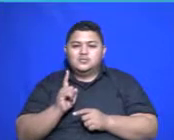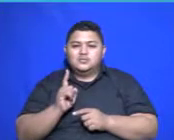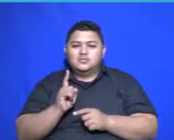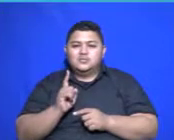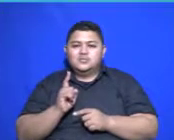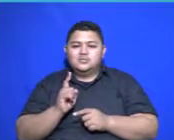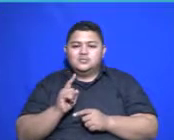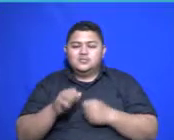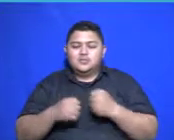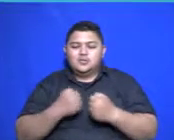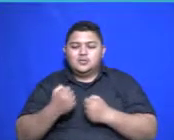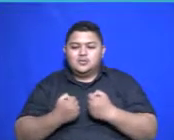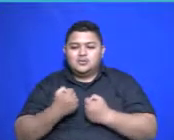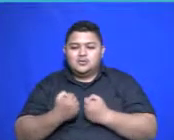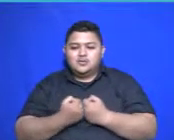melakukan